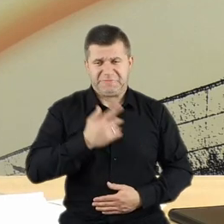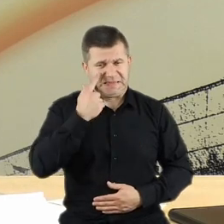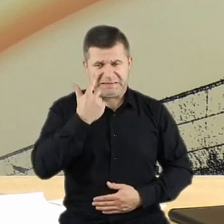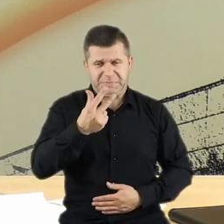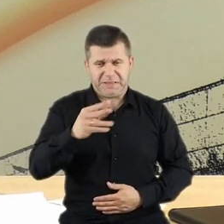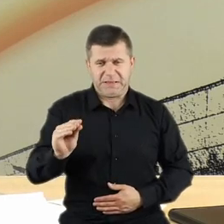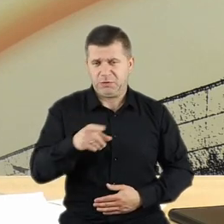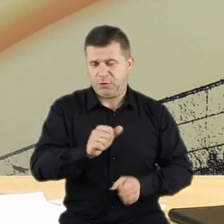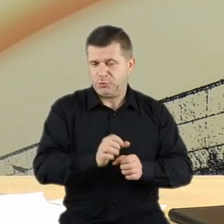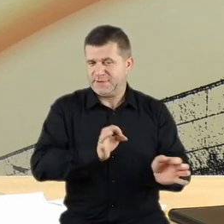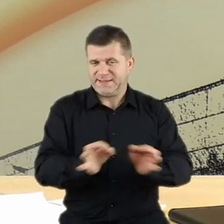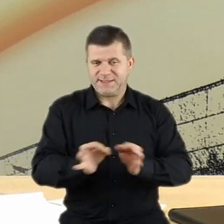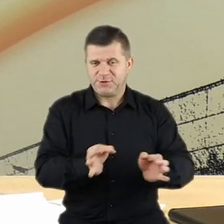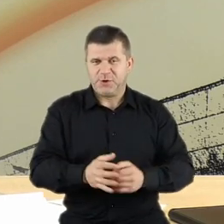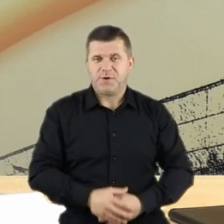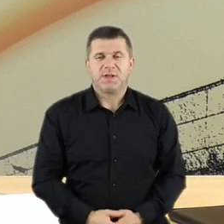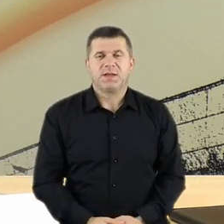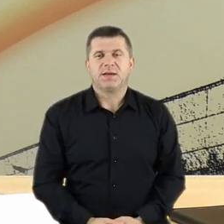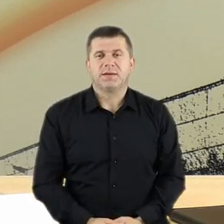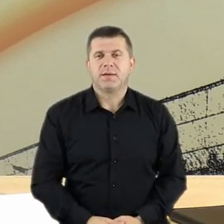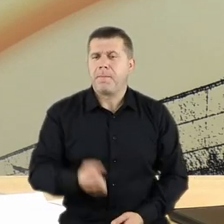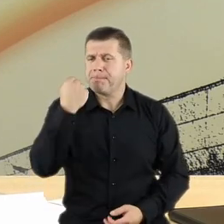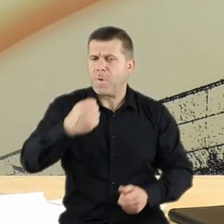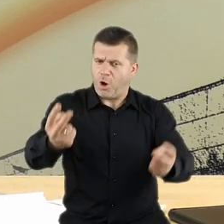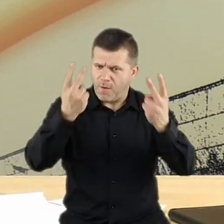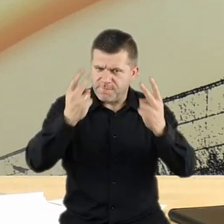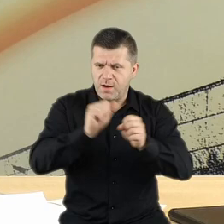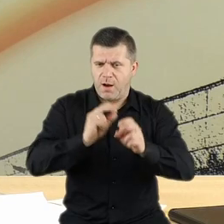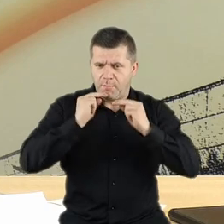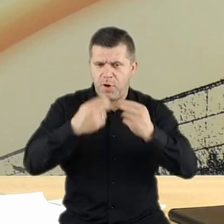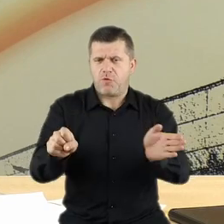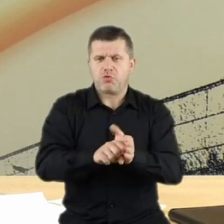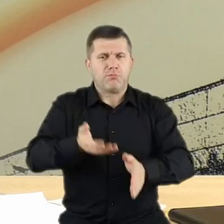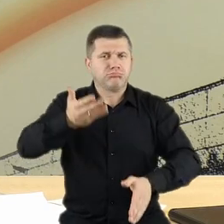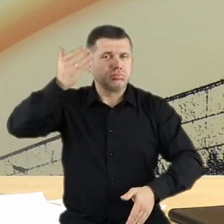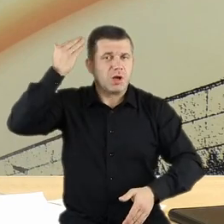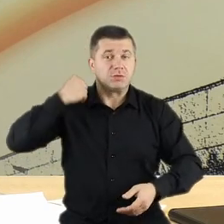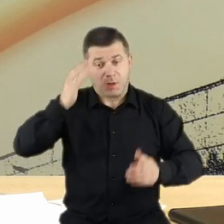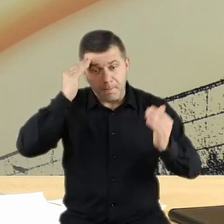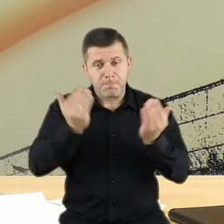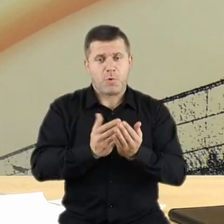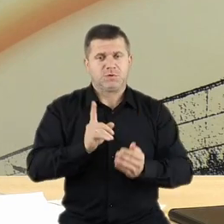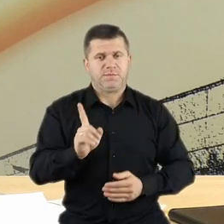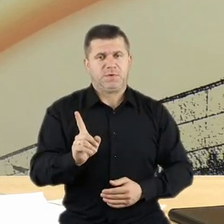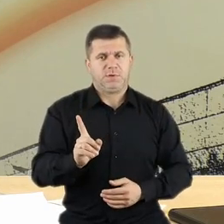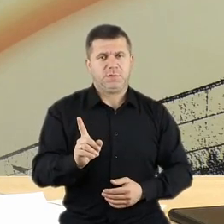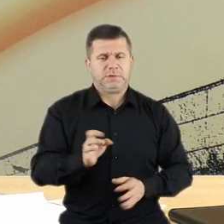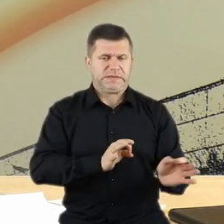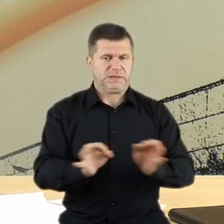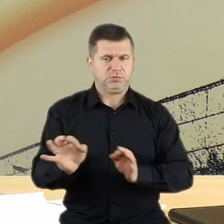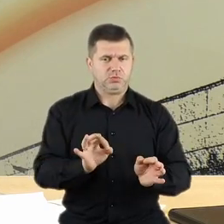też historia No i bardzo ważne są powroty do przeszłości jej poznawanie poznawanie historii